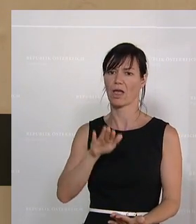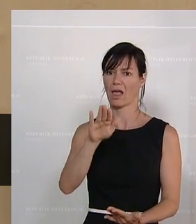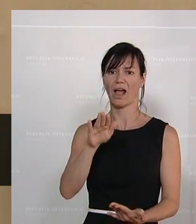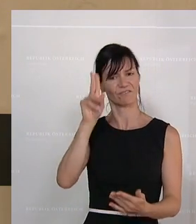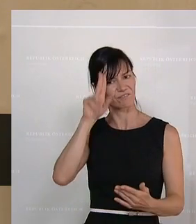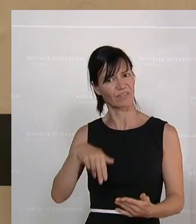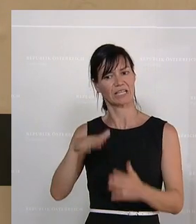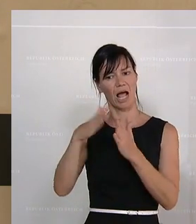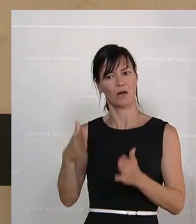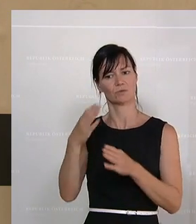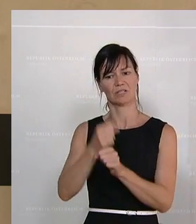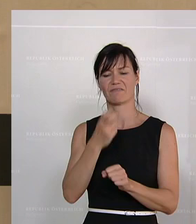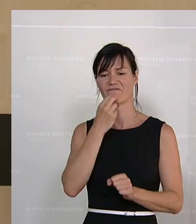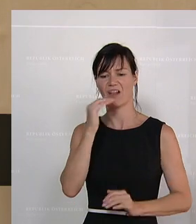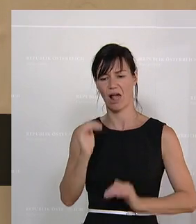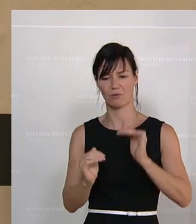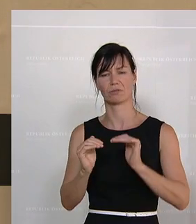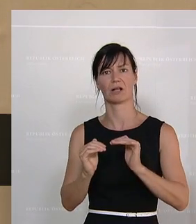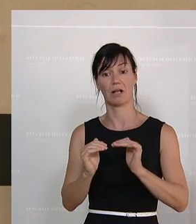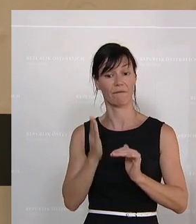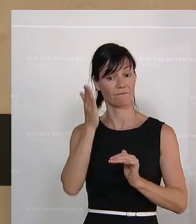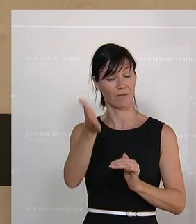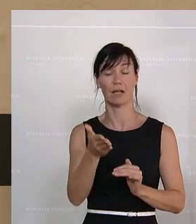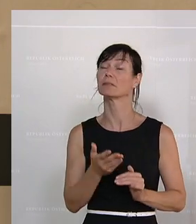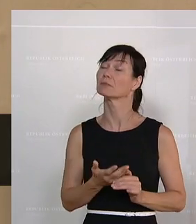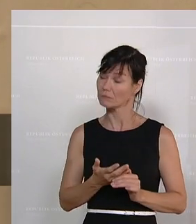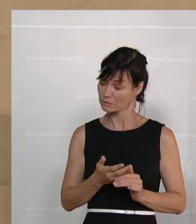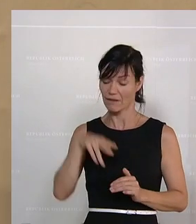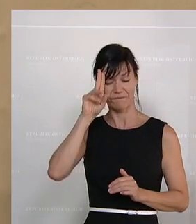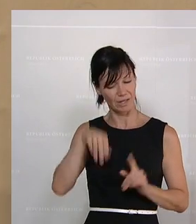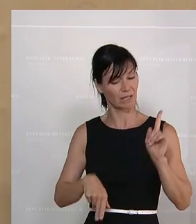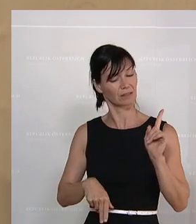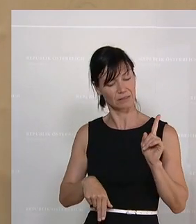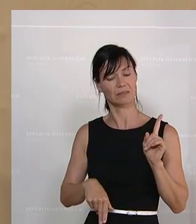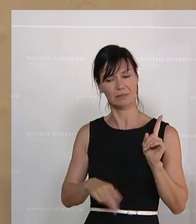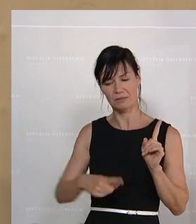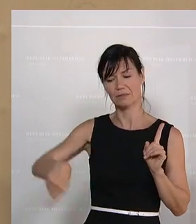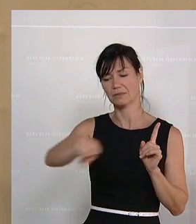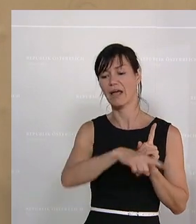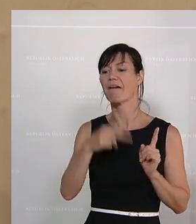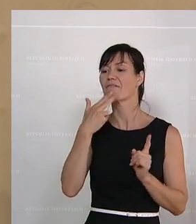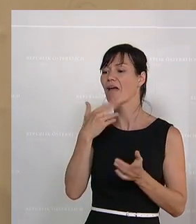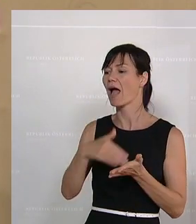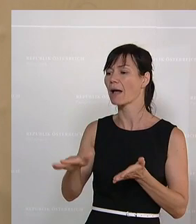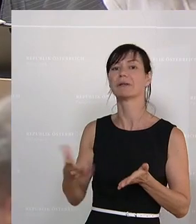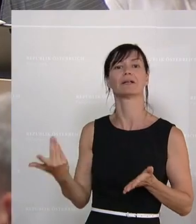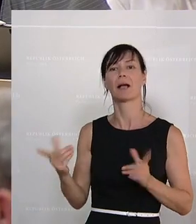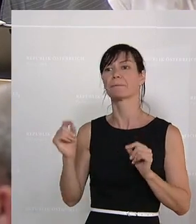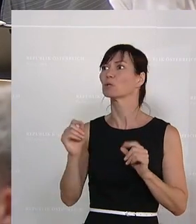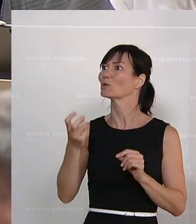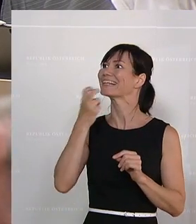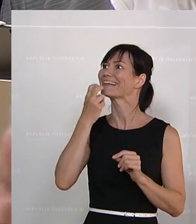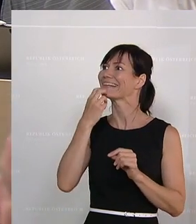haushalte ab zu money mehr und sie werden in österreich die werden in wien niemanden finden der etwas dagegen hat dass die über gewinne der